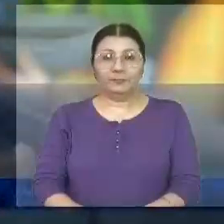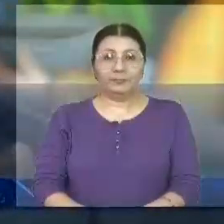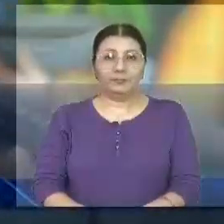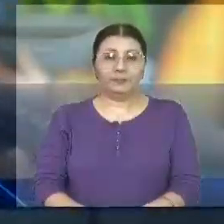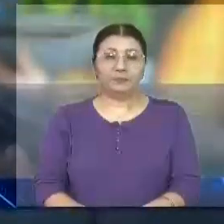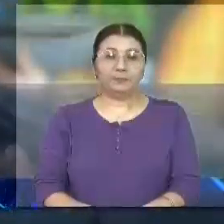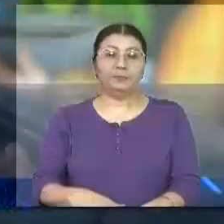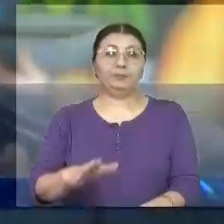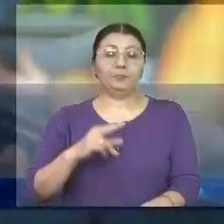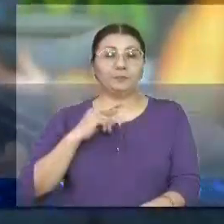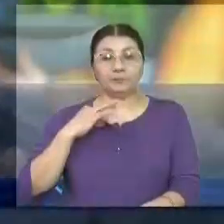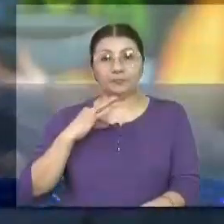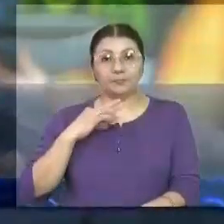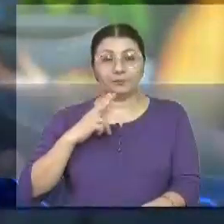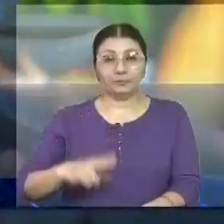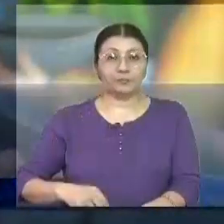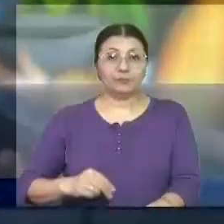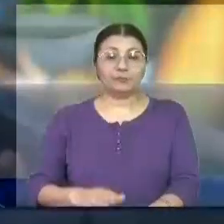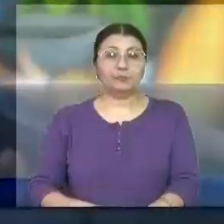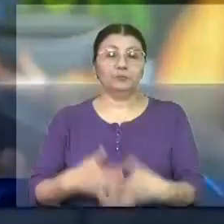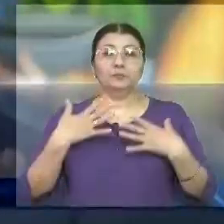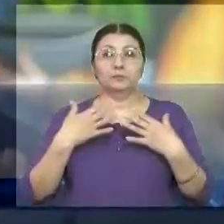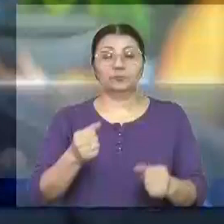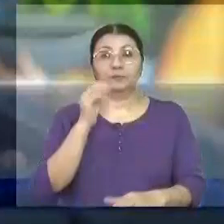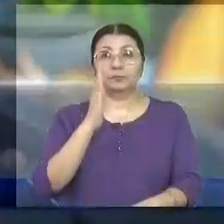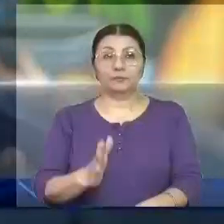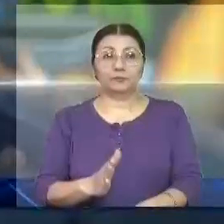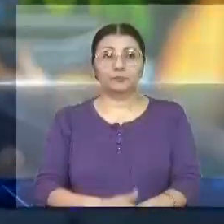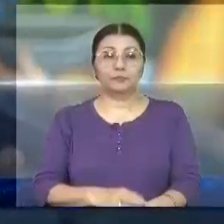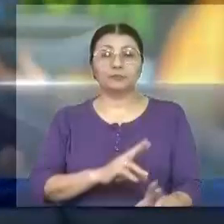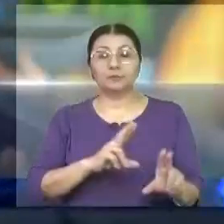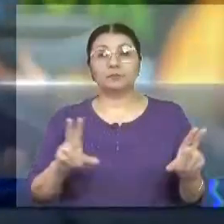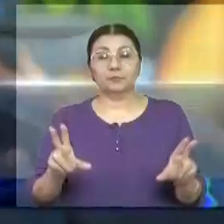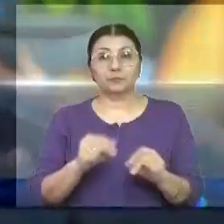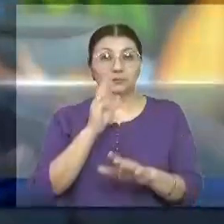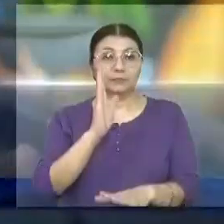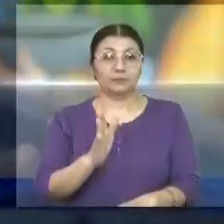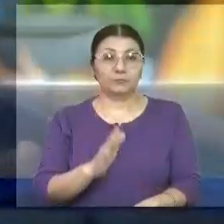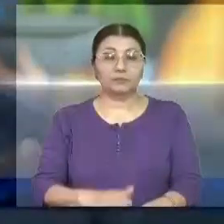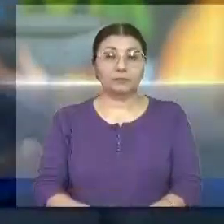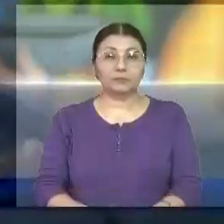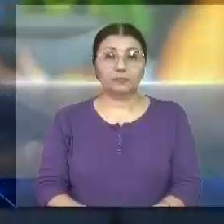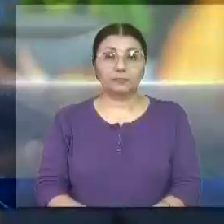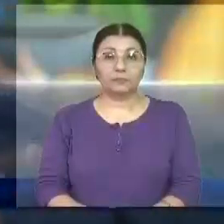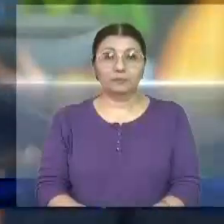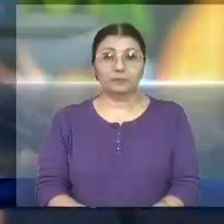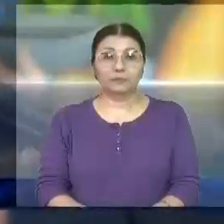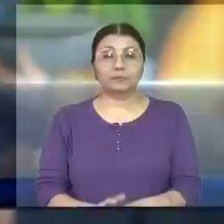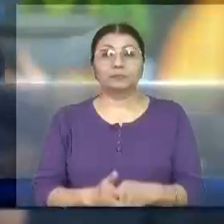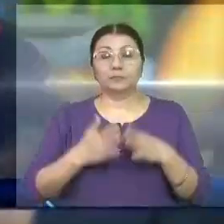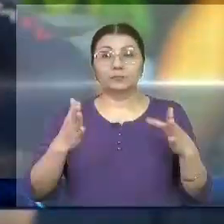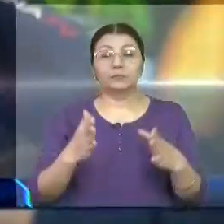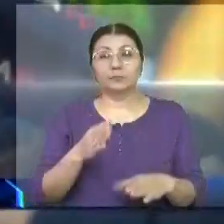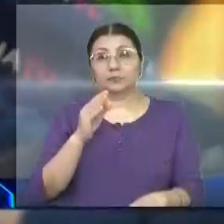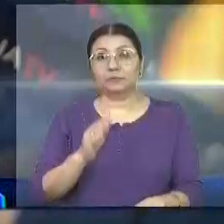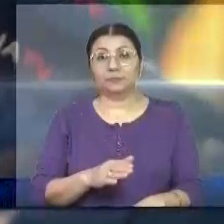Дүниеге келген қыздарымыздың дені сау болсын, бақытты балалық шақ тілейміз. Үлкен